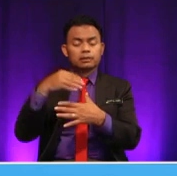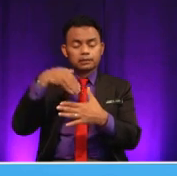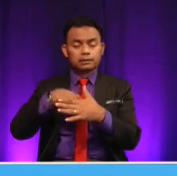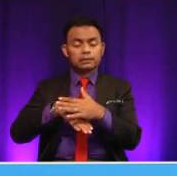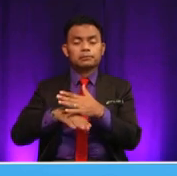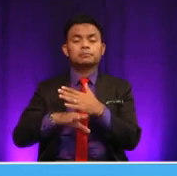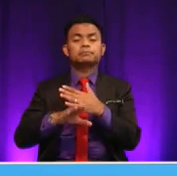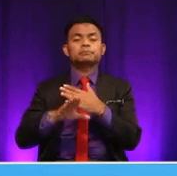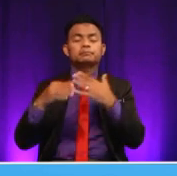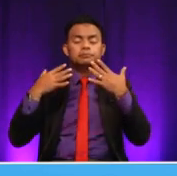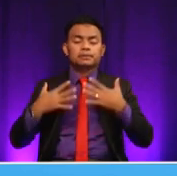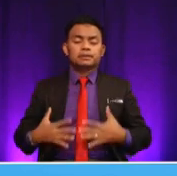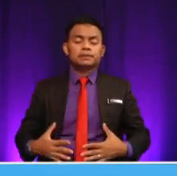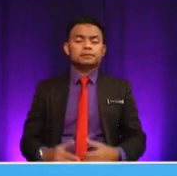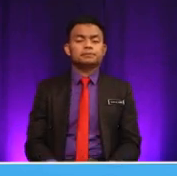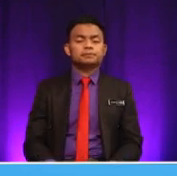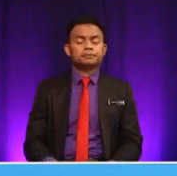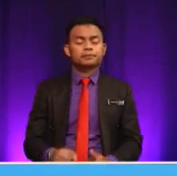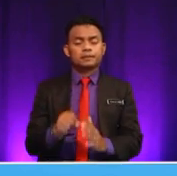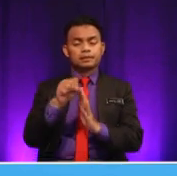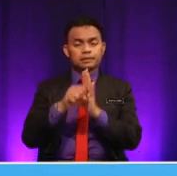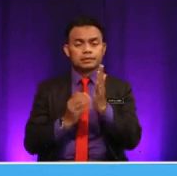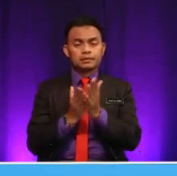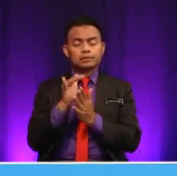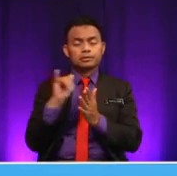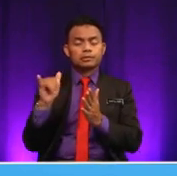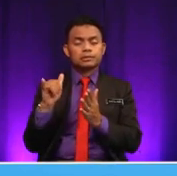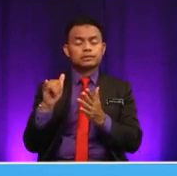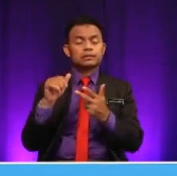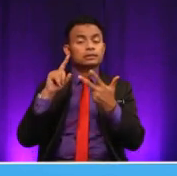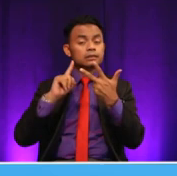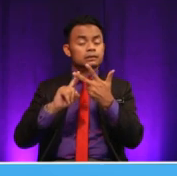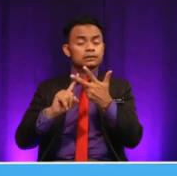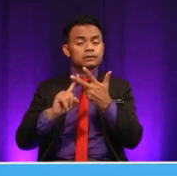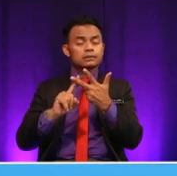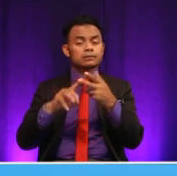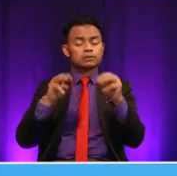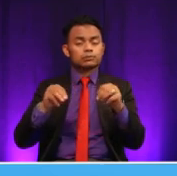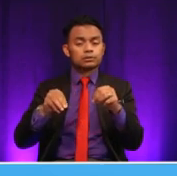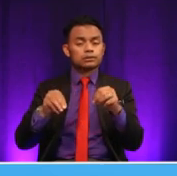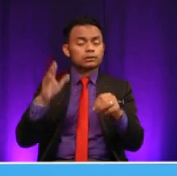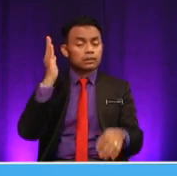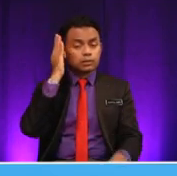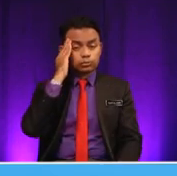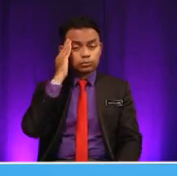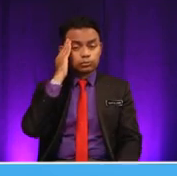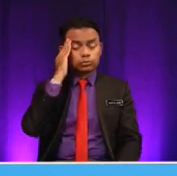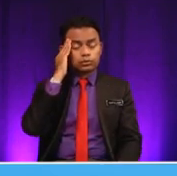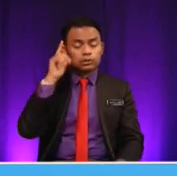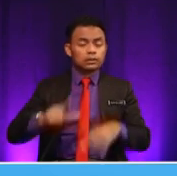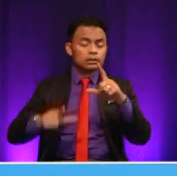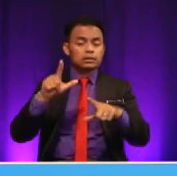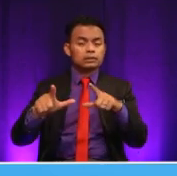komposisi badan Oke seterusnya yang ketiga Kalau boleh belajar boleh tahu Presiden dan peralatan